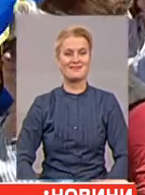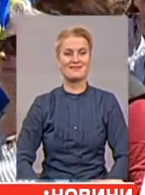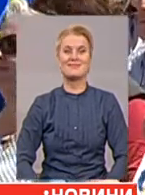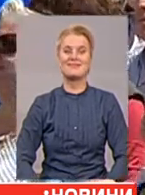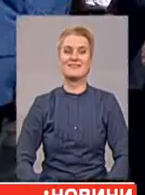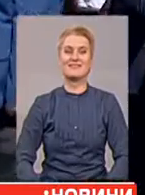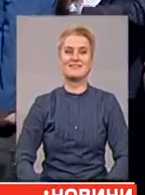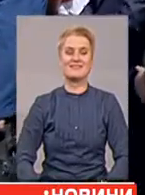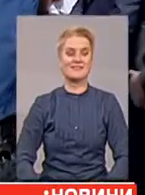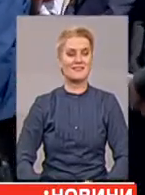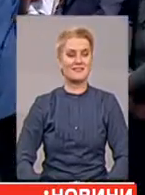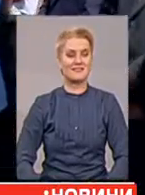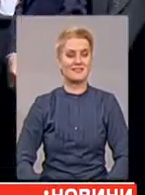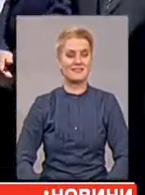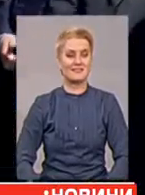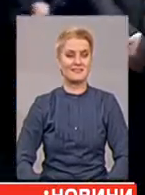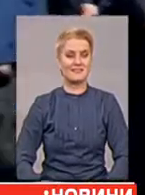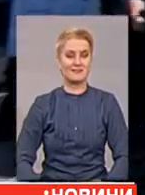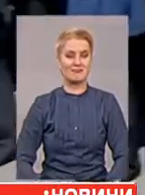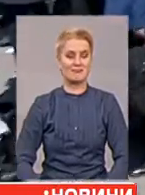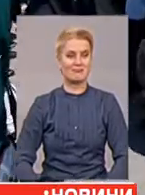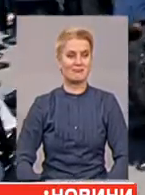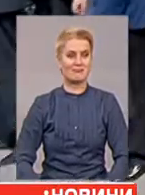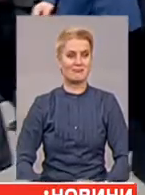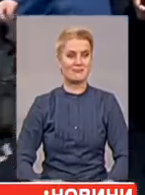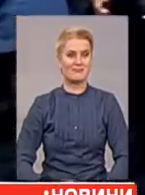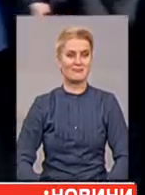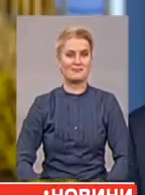Важені пан президент, мілі Петро, дамі і пані.